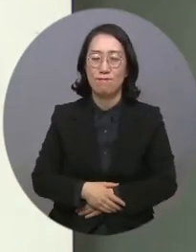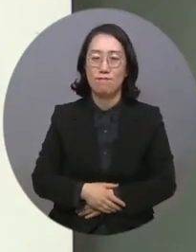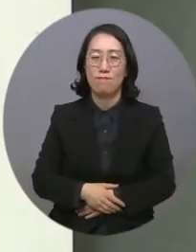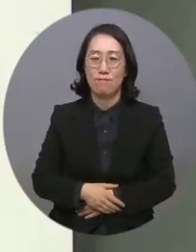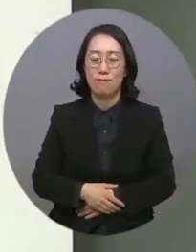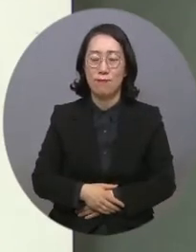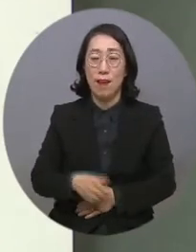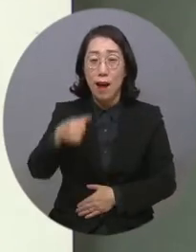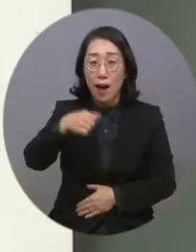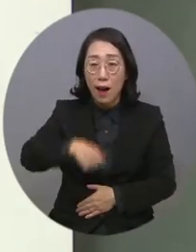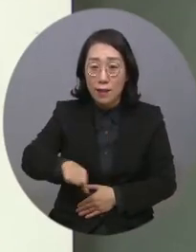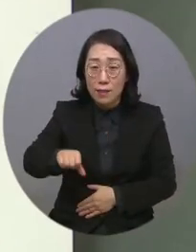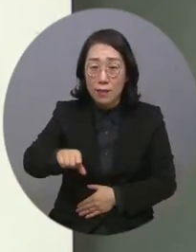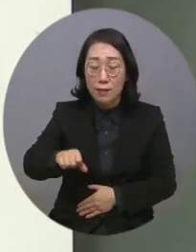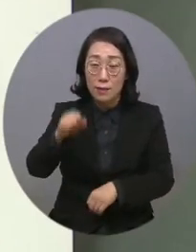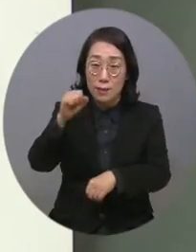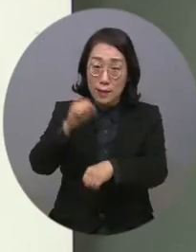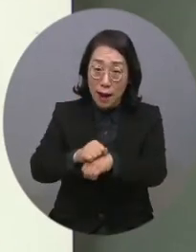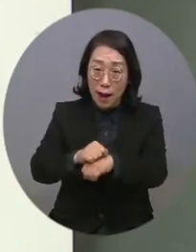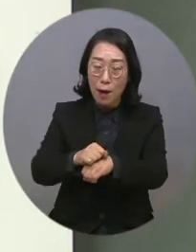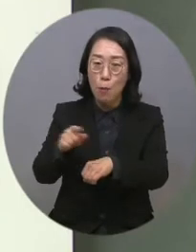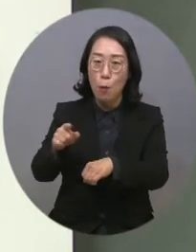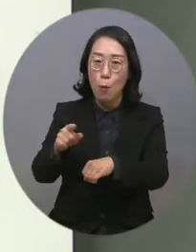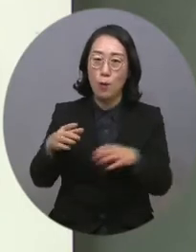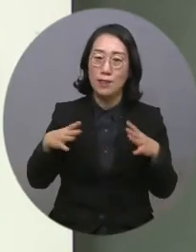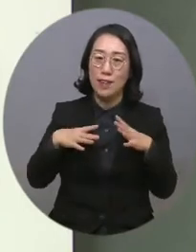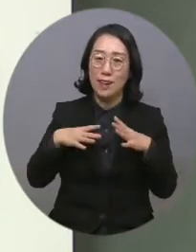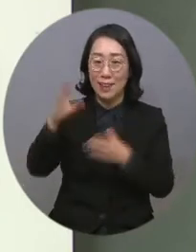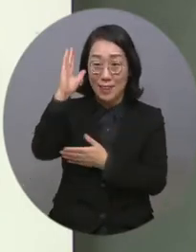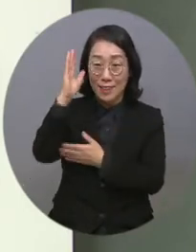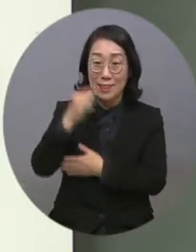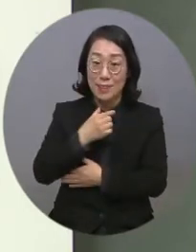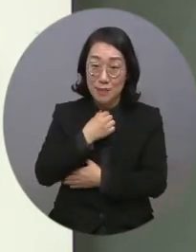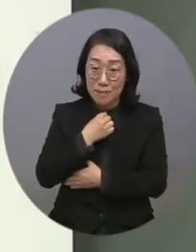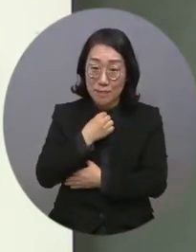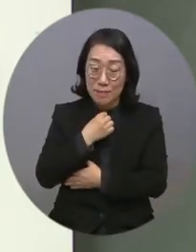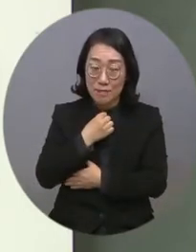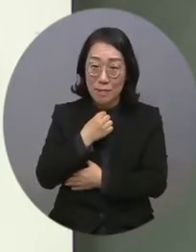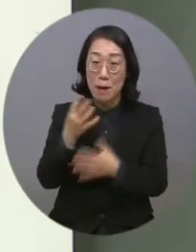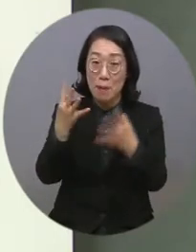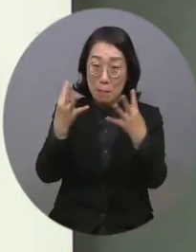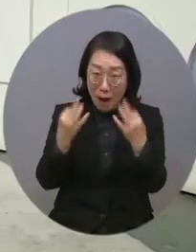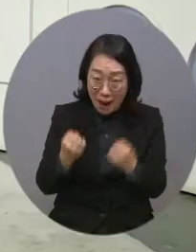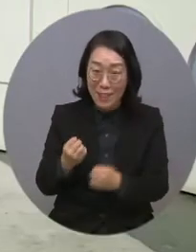아드님의 뭐 특기라든가. 자랑스러운 얘기거리가 많이